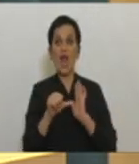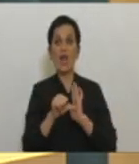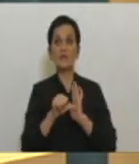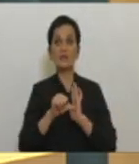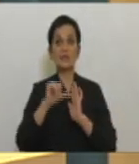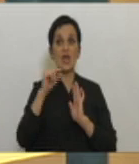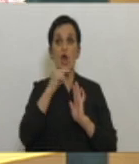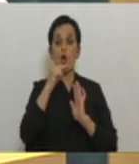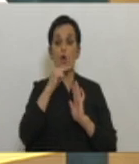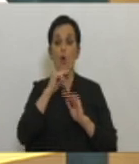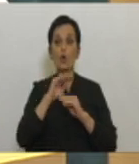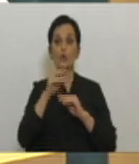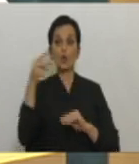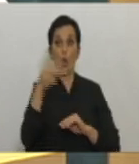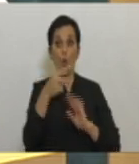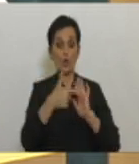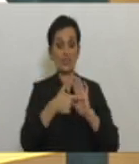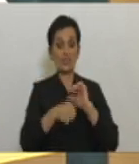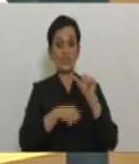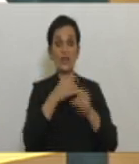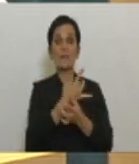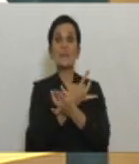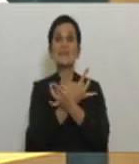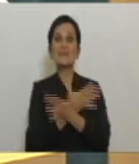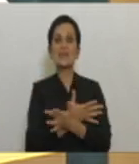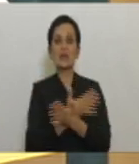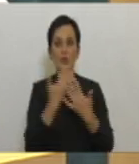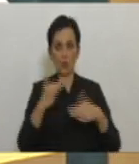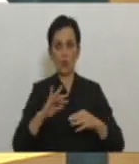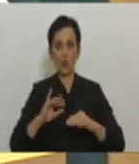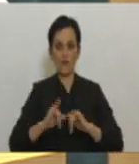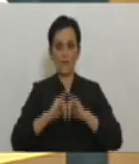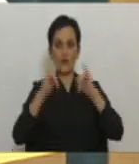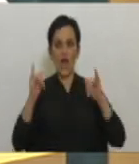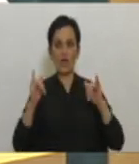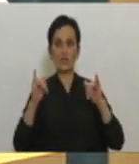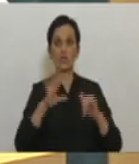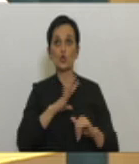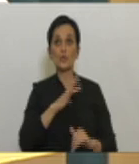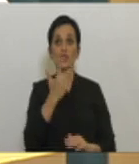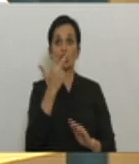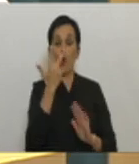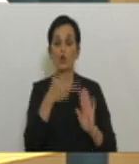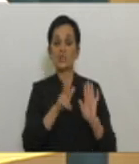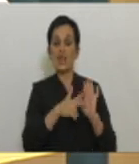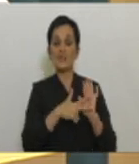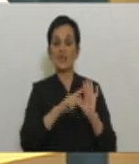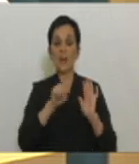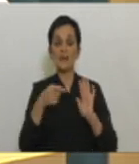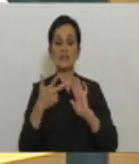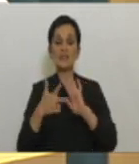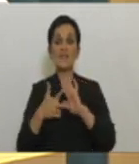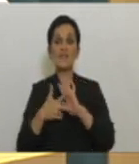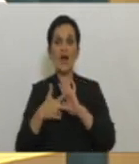میگویم زردا آن اوریا تا شویتسلس سیگاری به اوقات گازر دیلی کنده دایی خود داد تور میتی در و میات